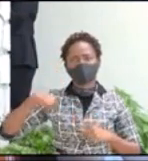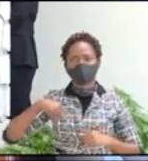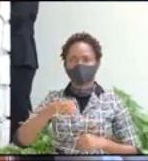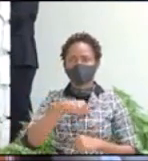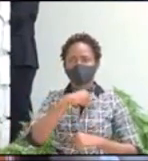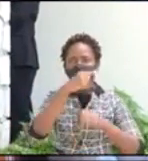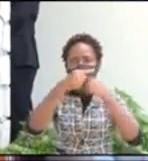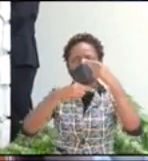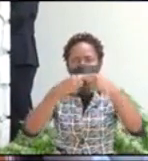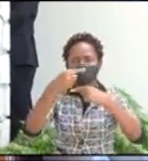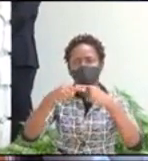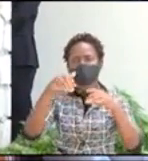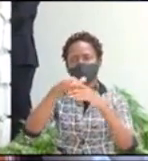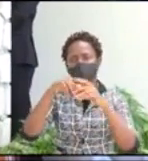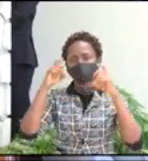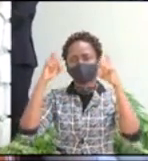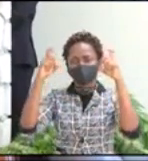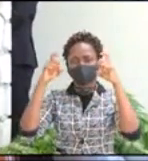aller dans l'élection.